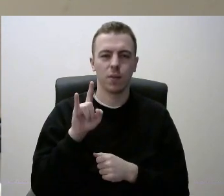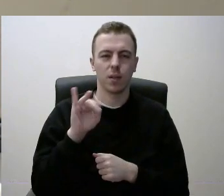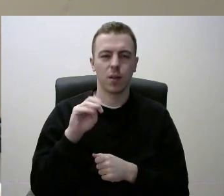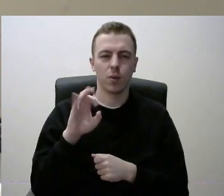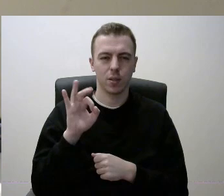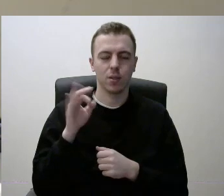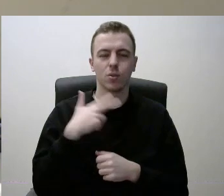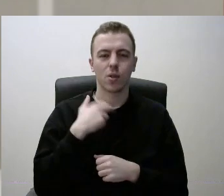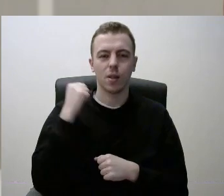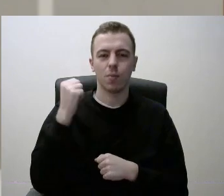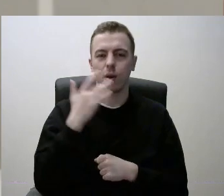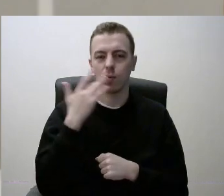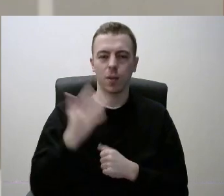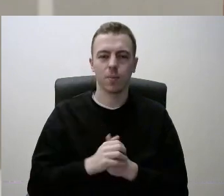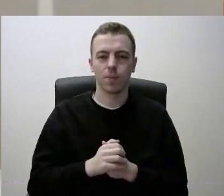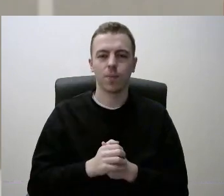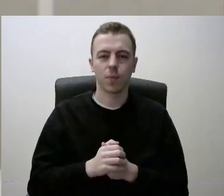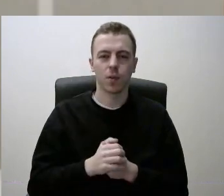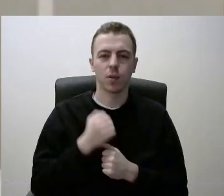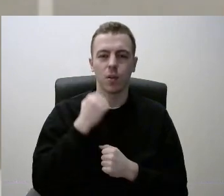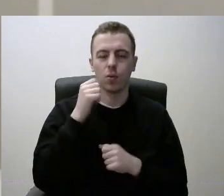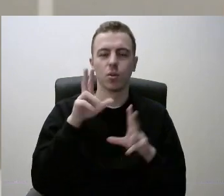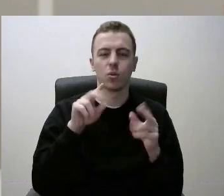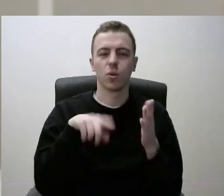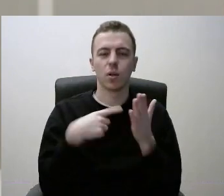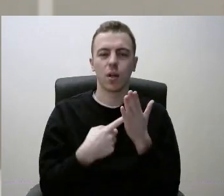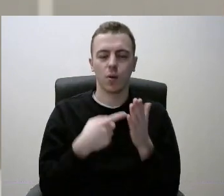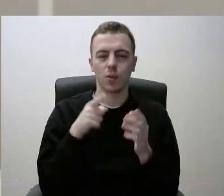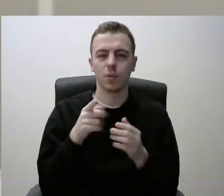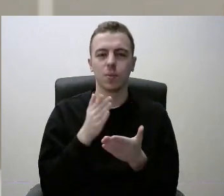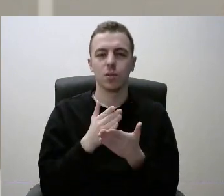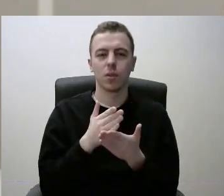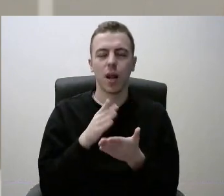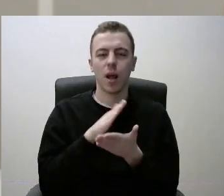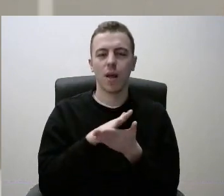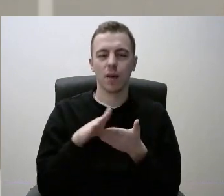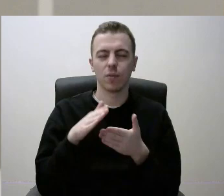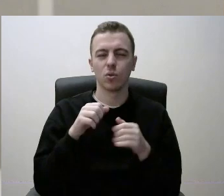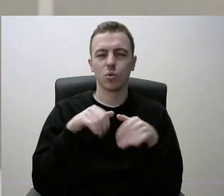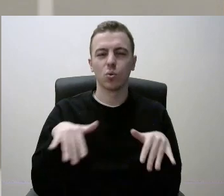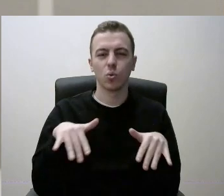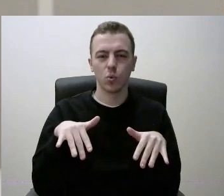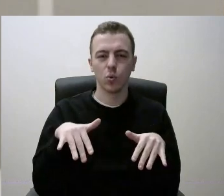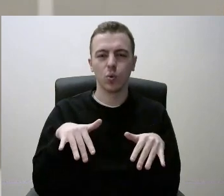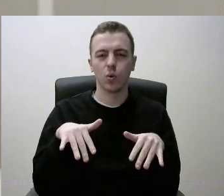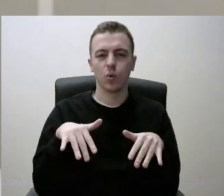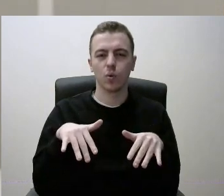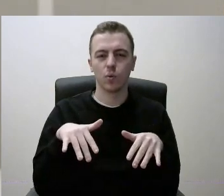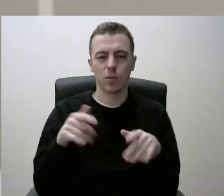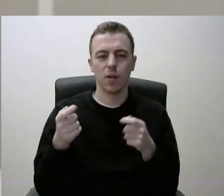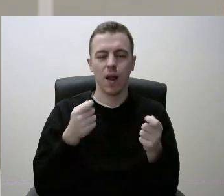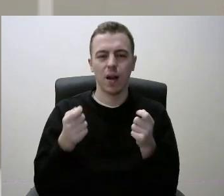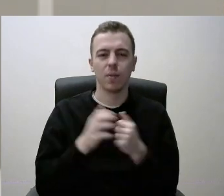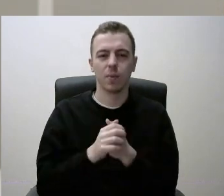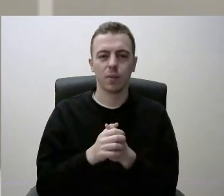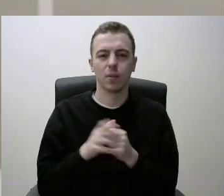partija. Dėkui. Na, iš tiesų, turbūt klausimas esminis yra efektyvus struktūros arba atskiros bendrovės valdymas ir atranka